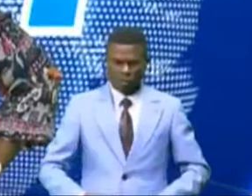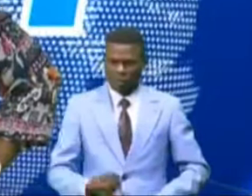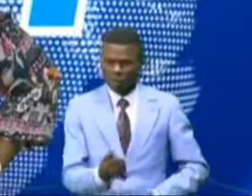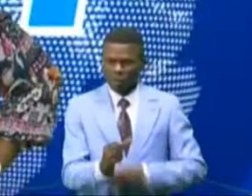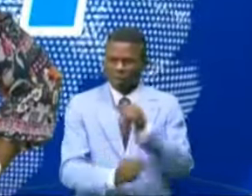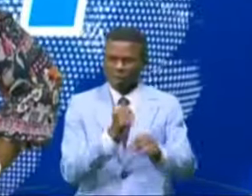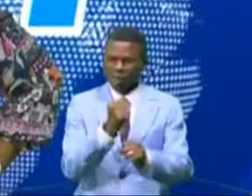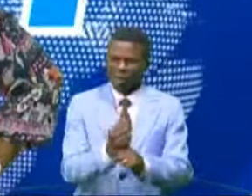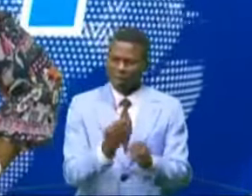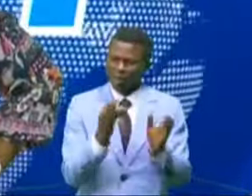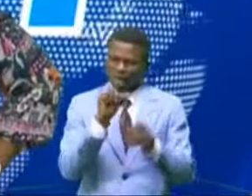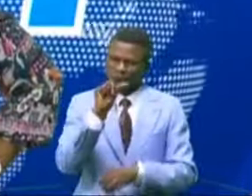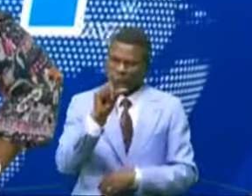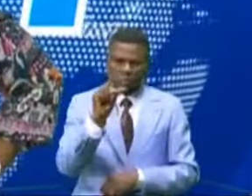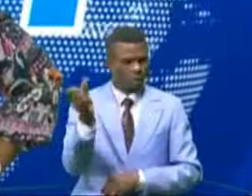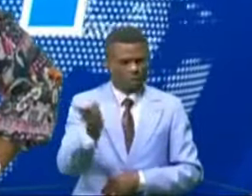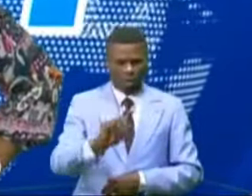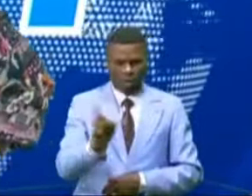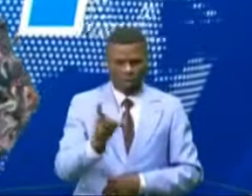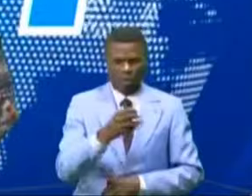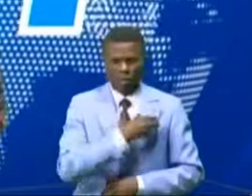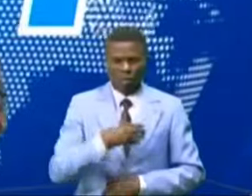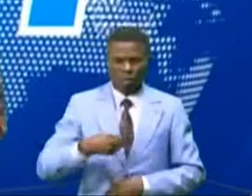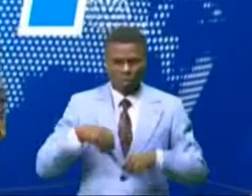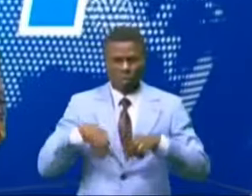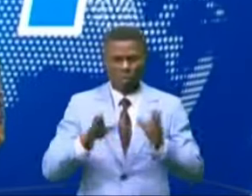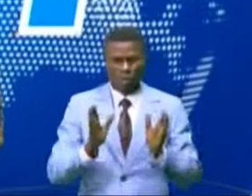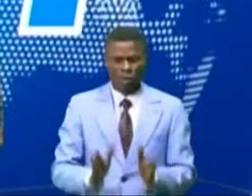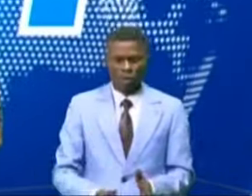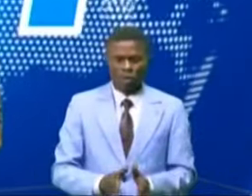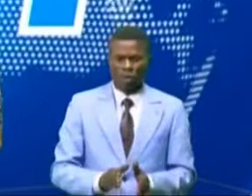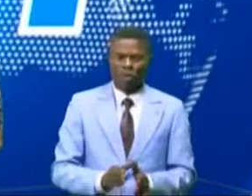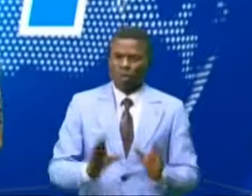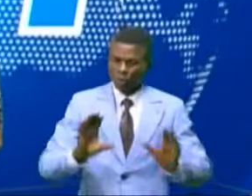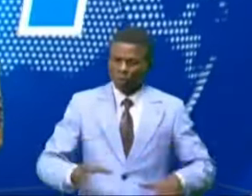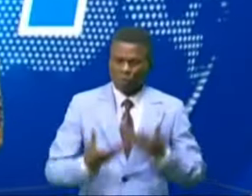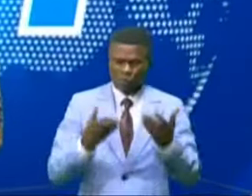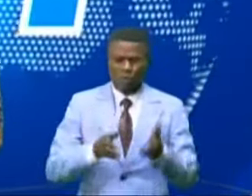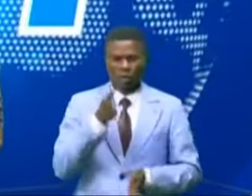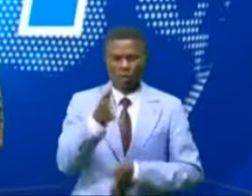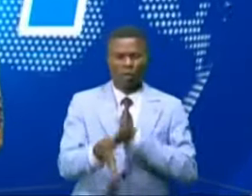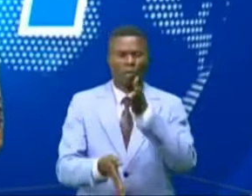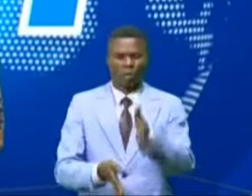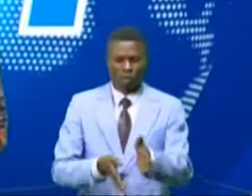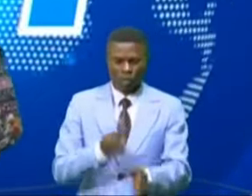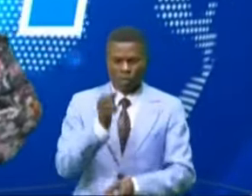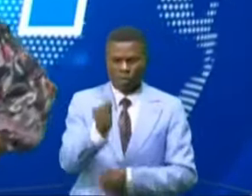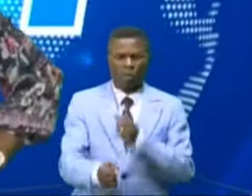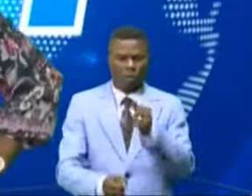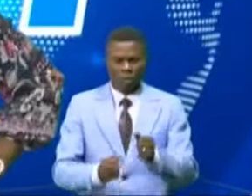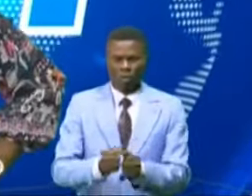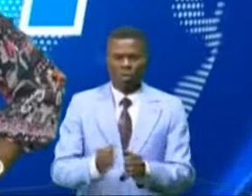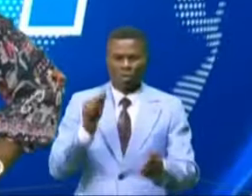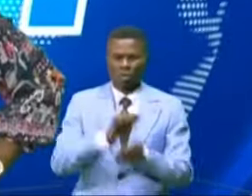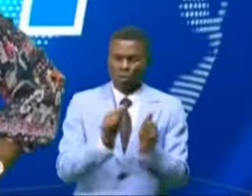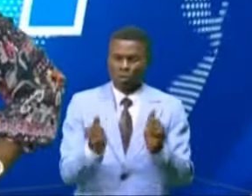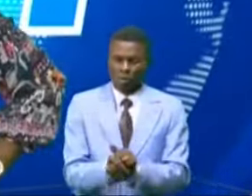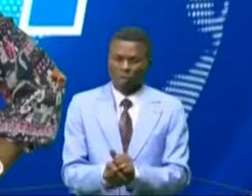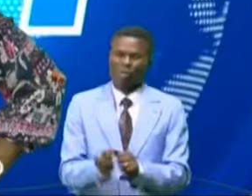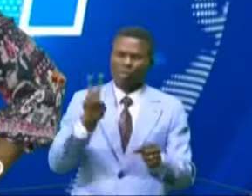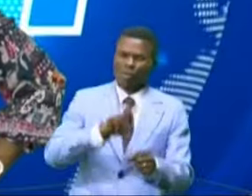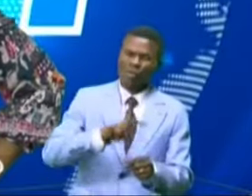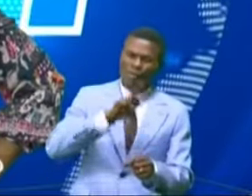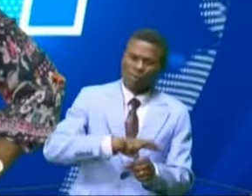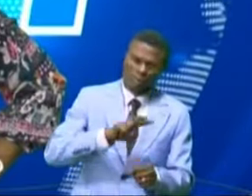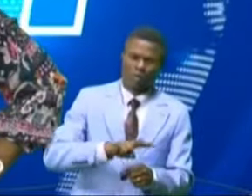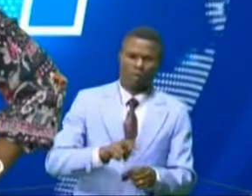Évolués jusqu'au ministère de la Justice. Ces femmes congolaises ont marché pour lutter contre ces fléaux qui gangrènent la société. Images et commentaires.